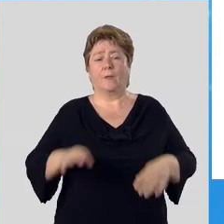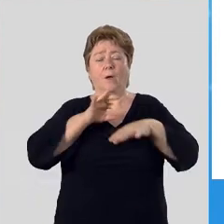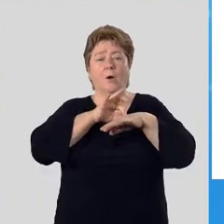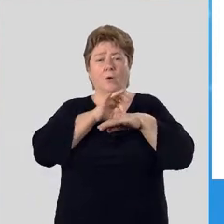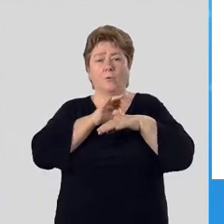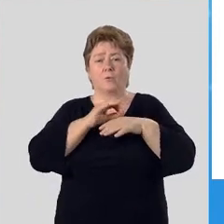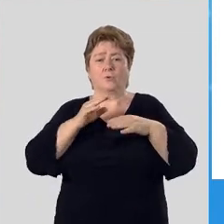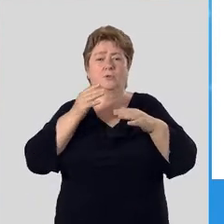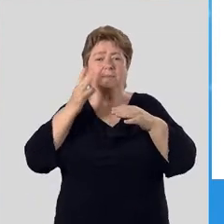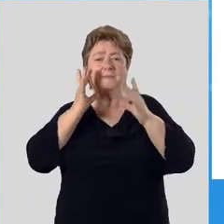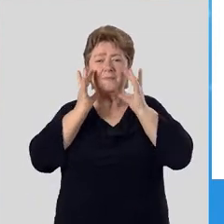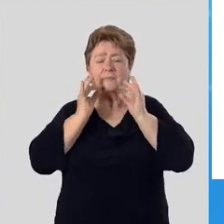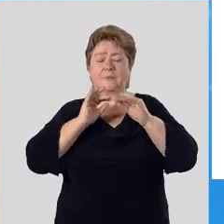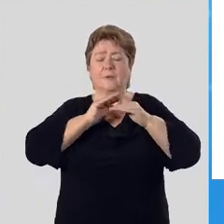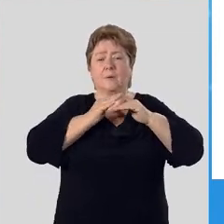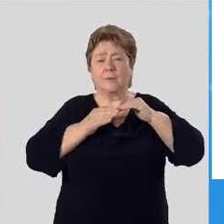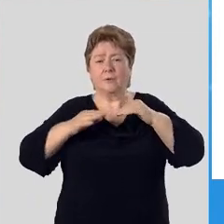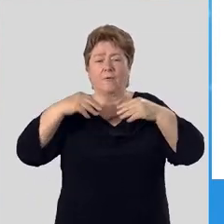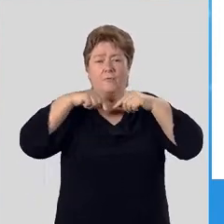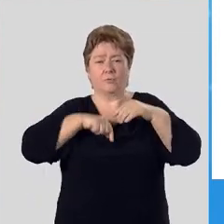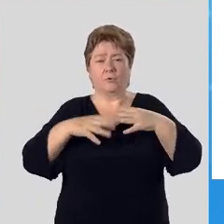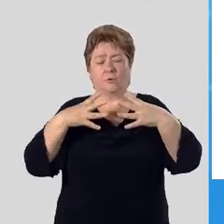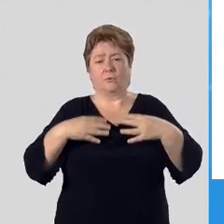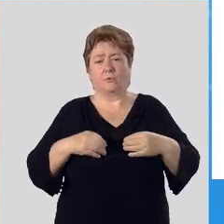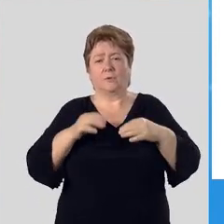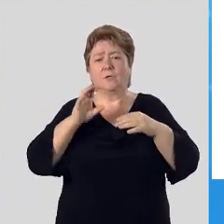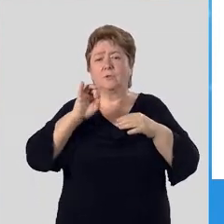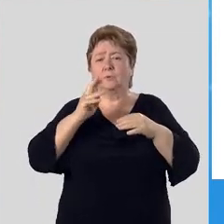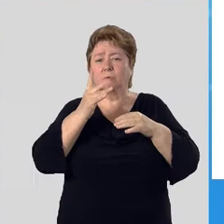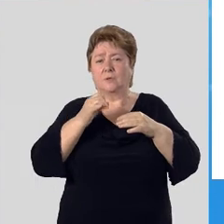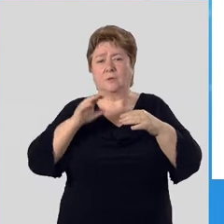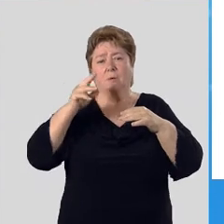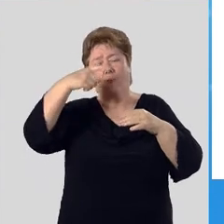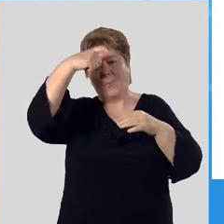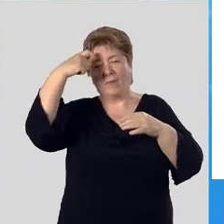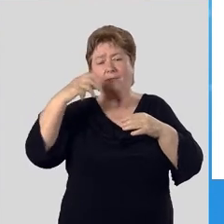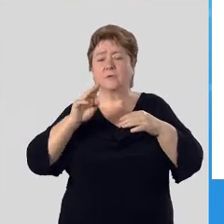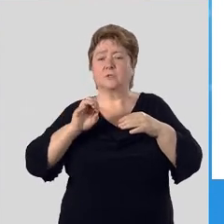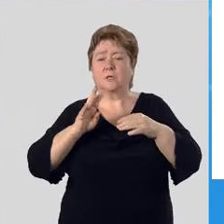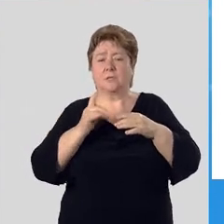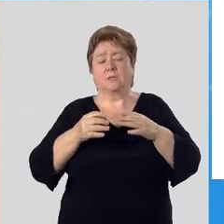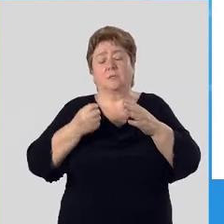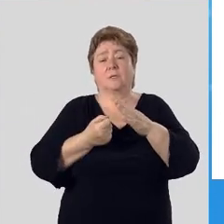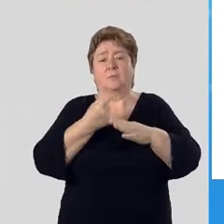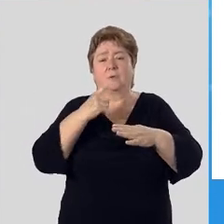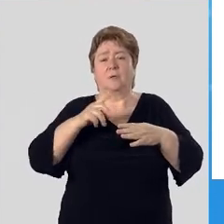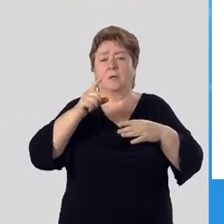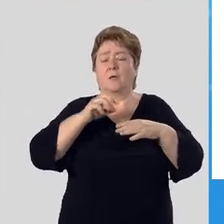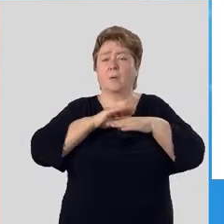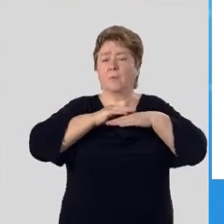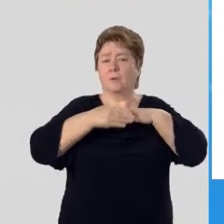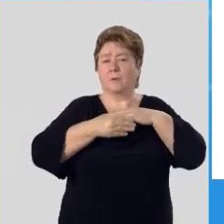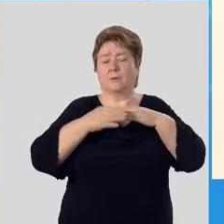Кожа, слизистые оболочки внутренних органов, слюнные и потовые железы образованы